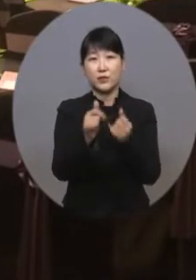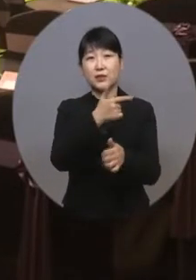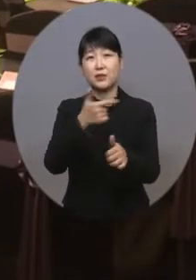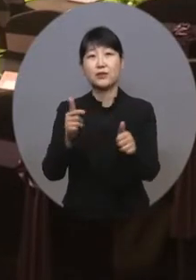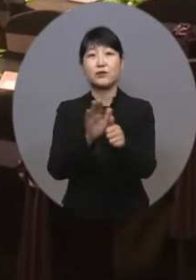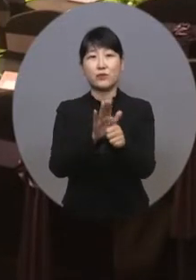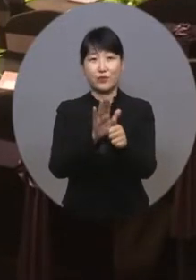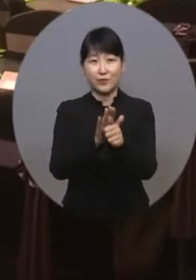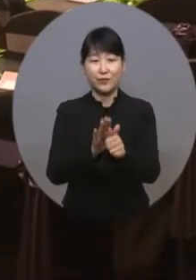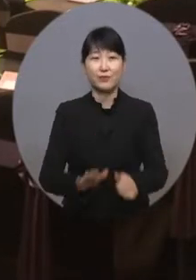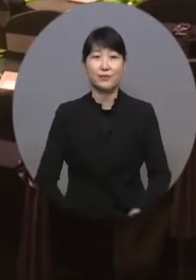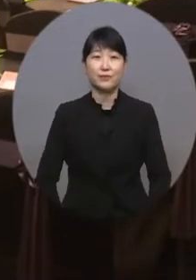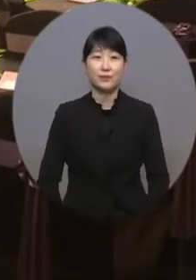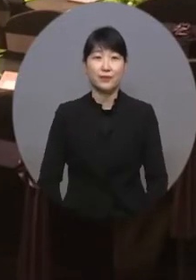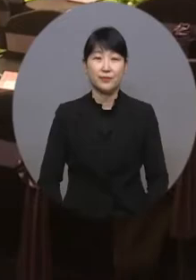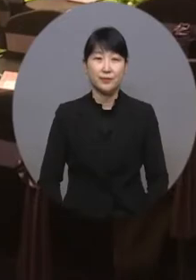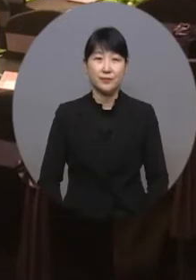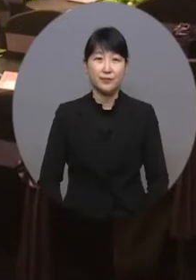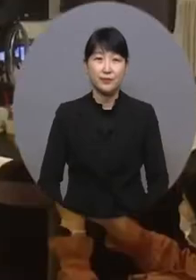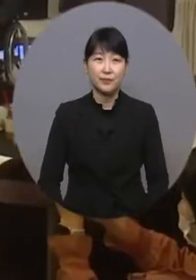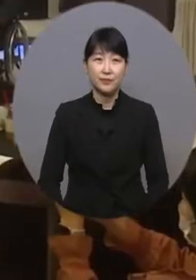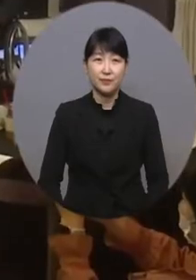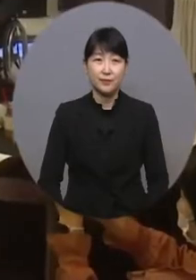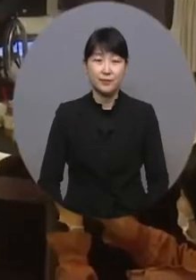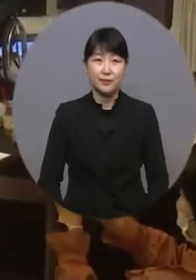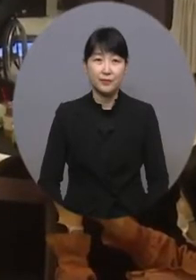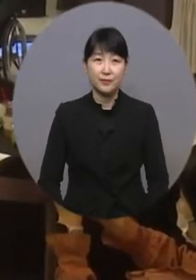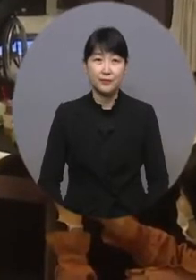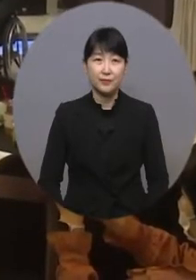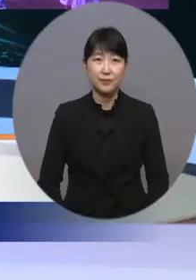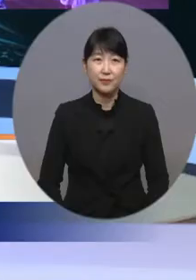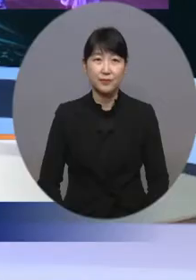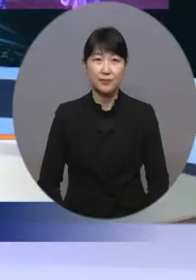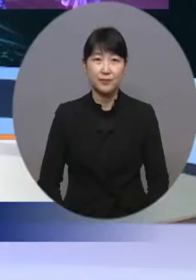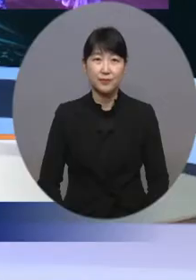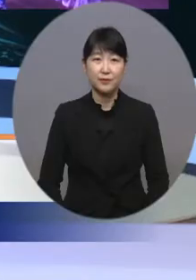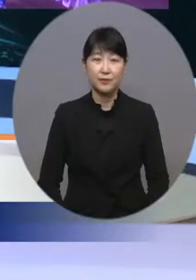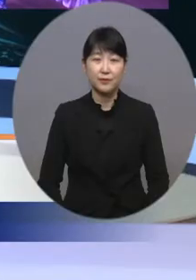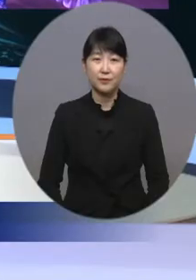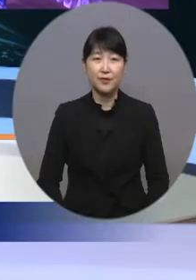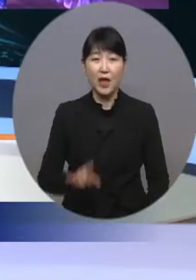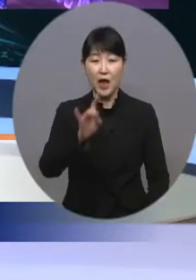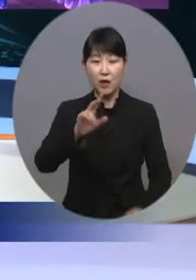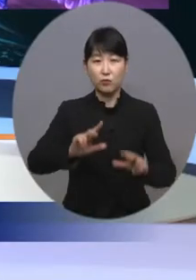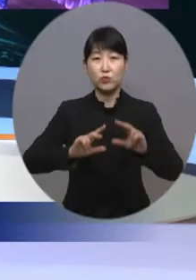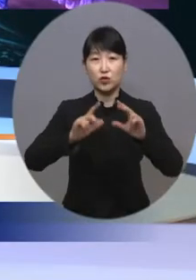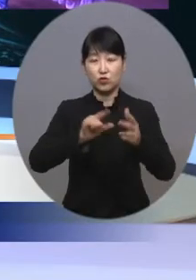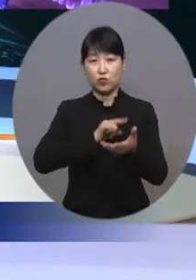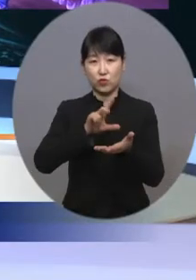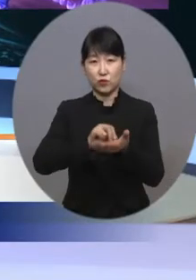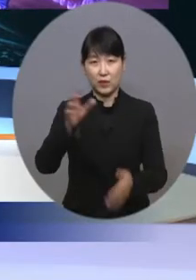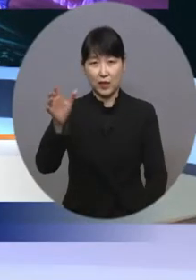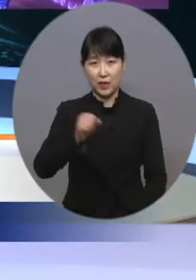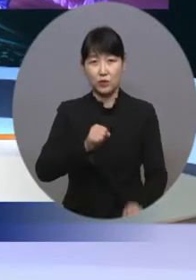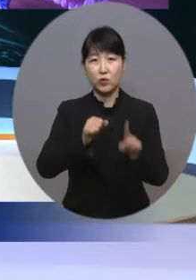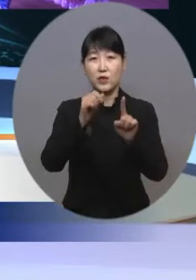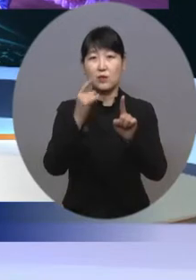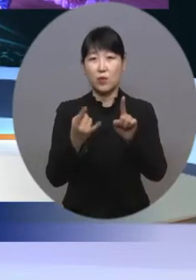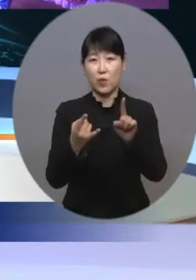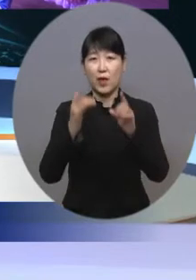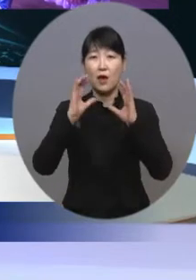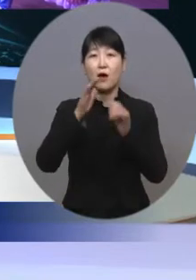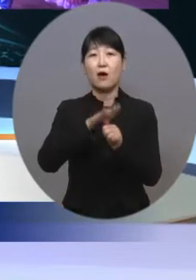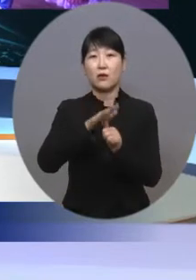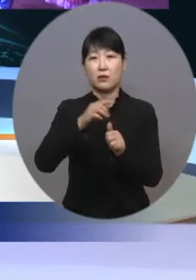있습니다. 복지TV 뉴스 이윤희입니다. 하나뿐인 지구라는 주제로 열린 제1회